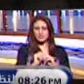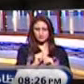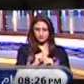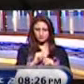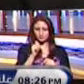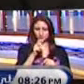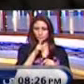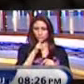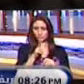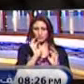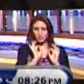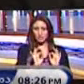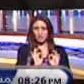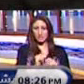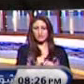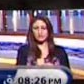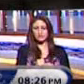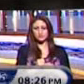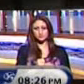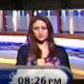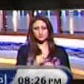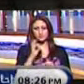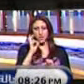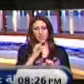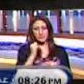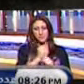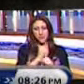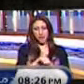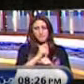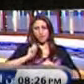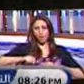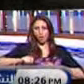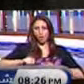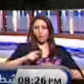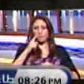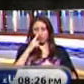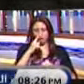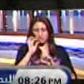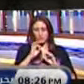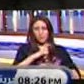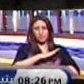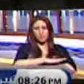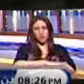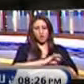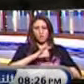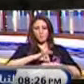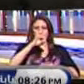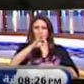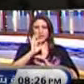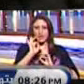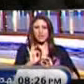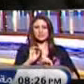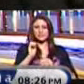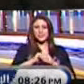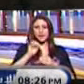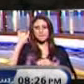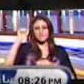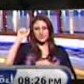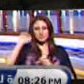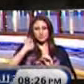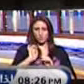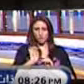وقتها أن سوف نقوم بتنفيذ هذا الحكم ونرجع الانتخابات، وبالفعل تم إرجاء